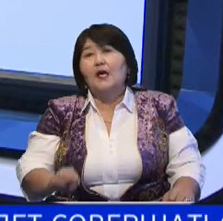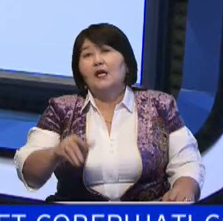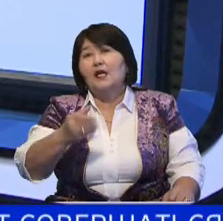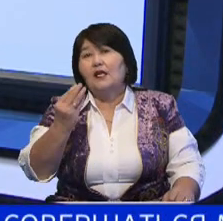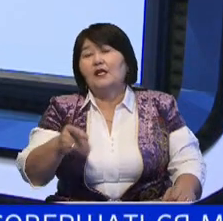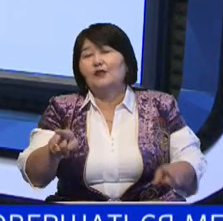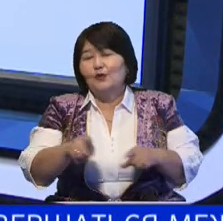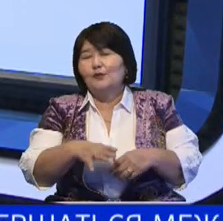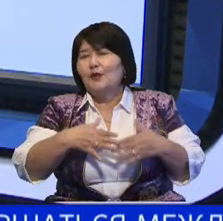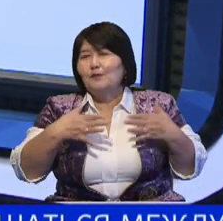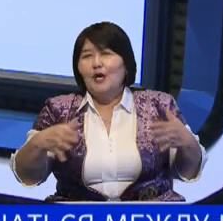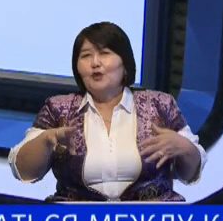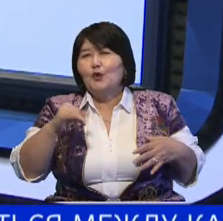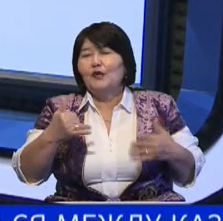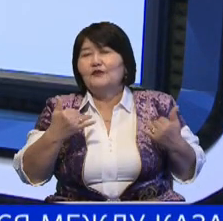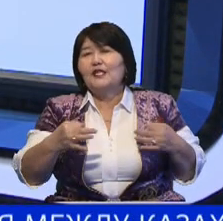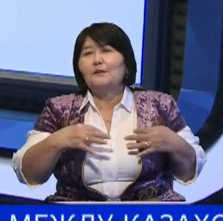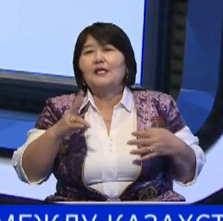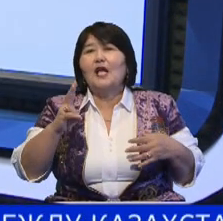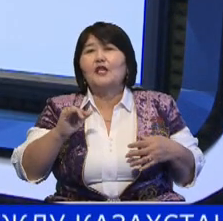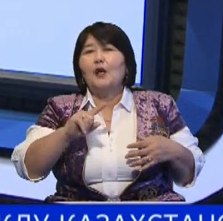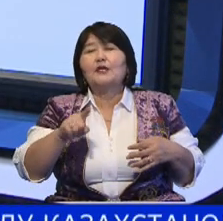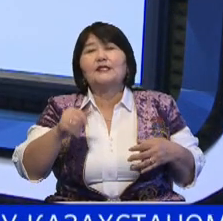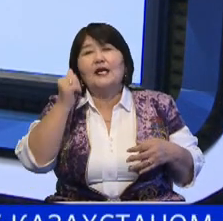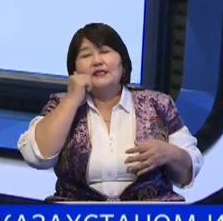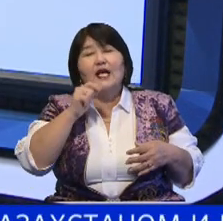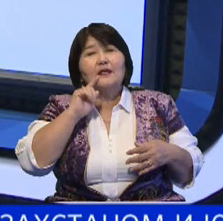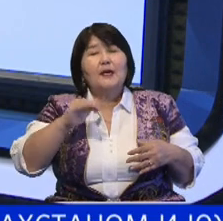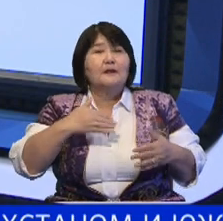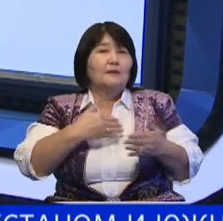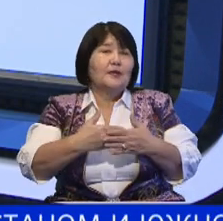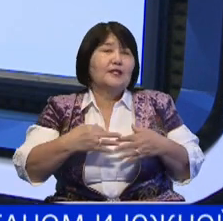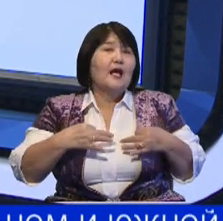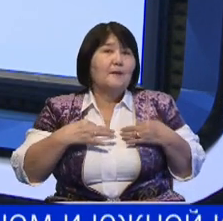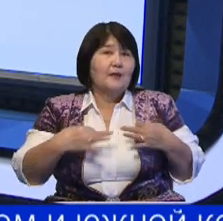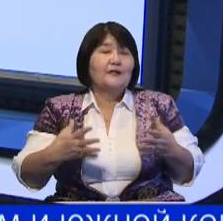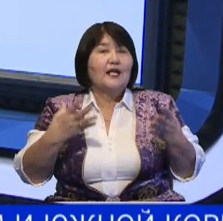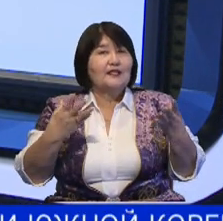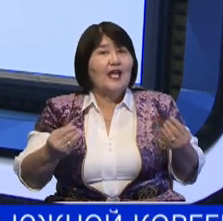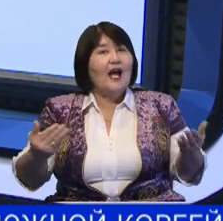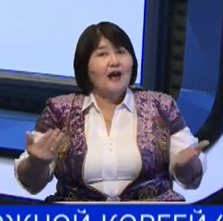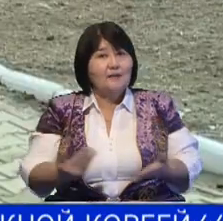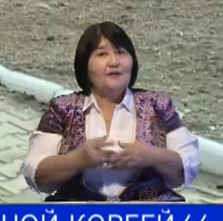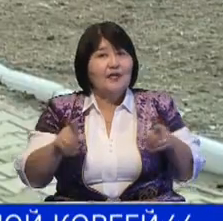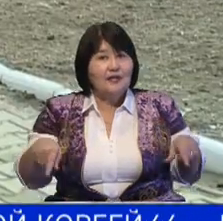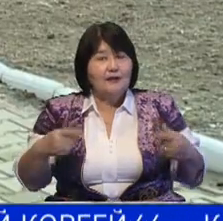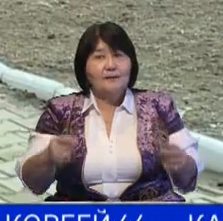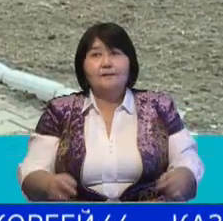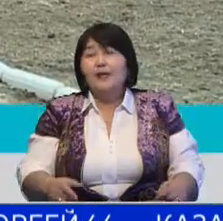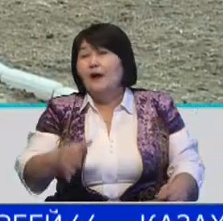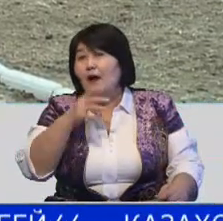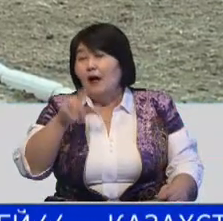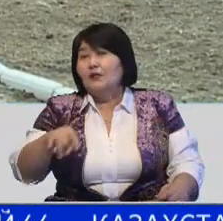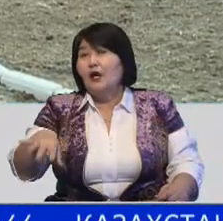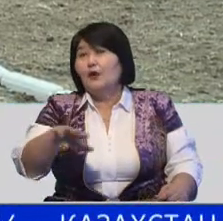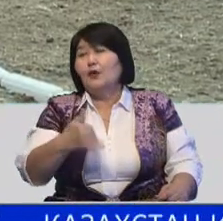Жалгаше тоже прошел большой той в честь праздника Наурас. И стар, и млад несли свою лепту в празднование Дня обновления. Аксакал